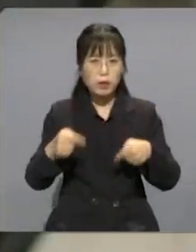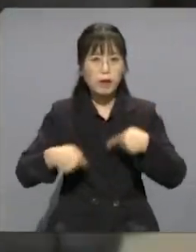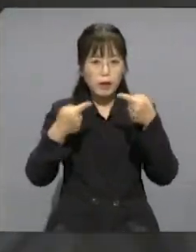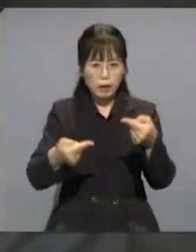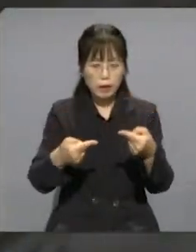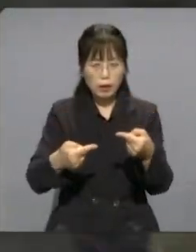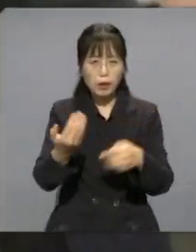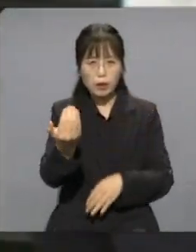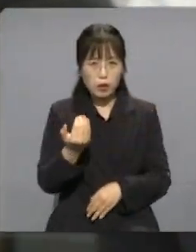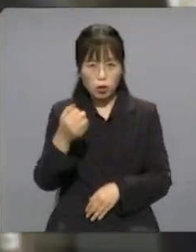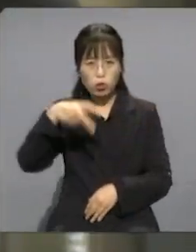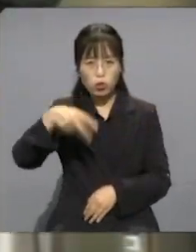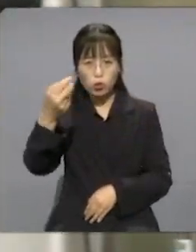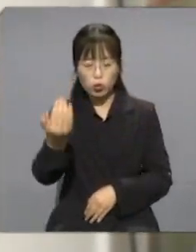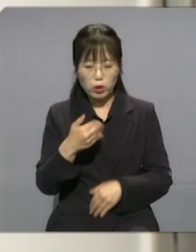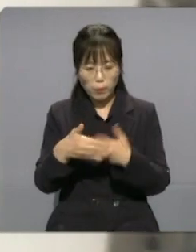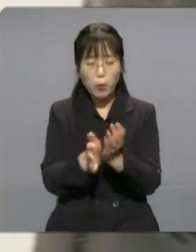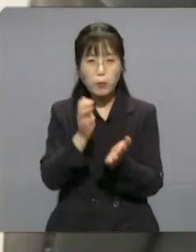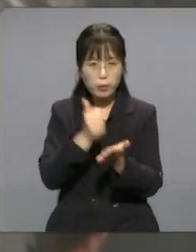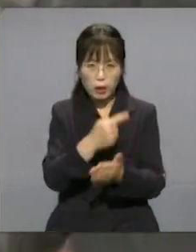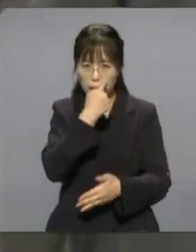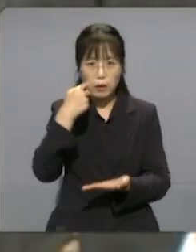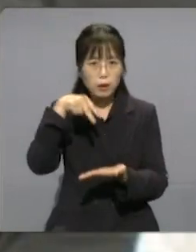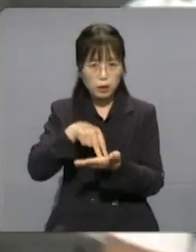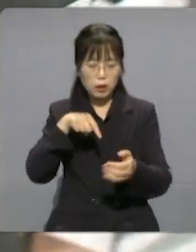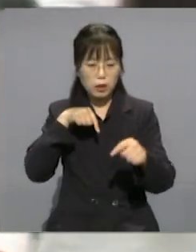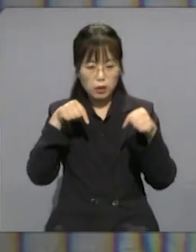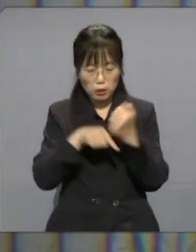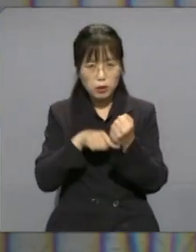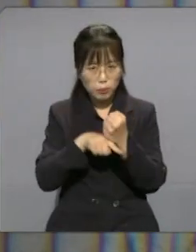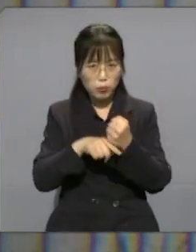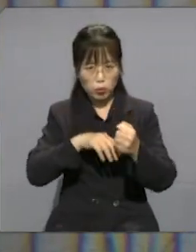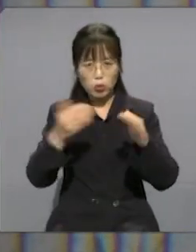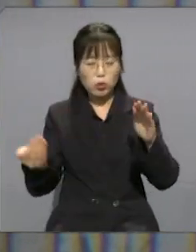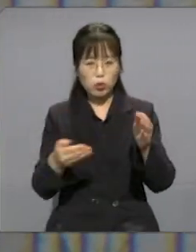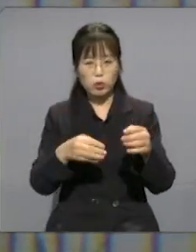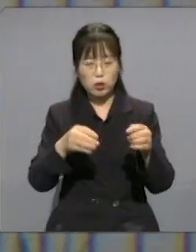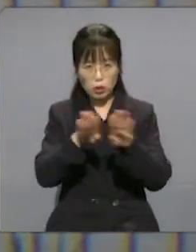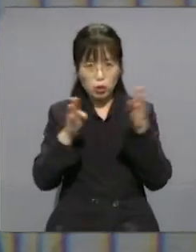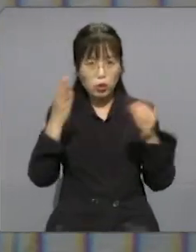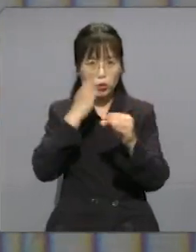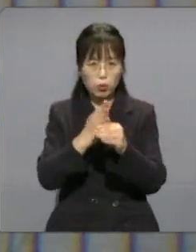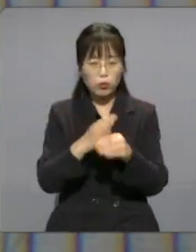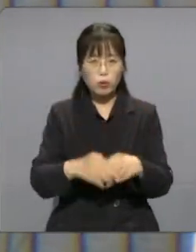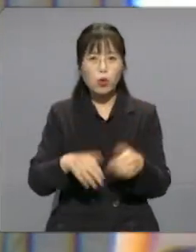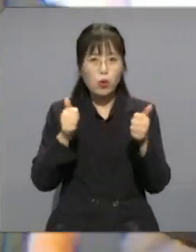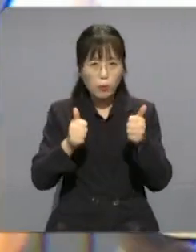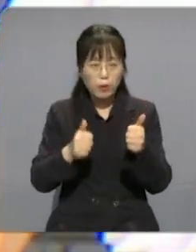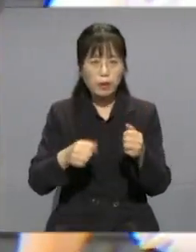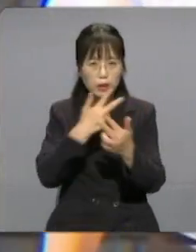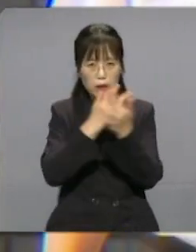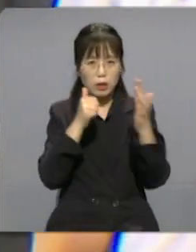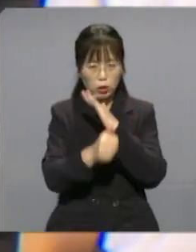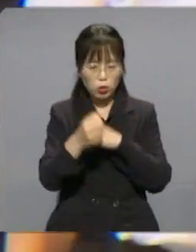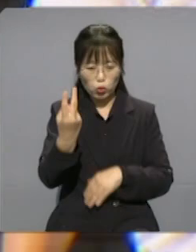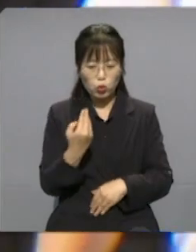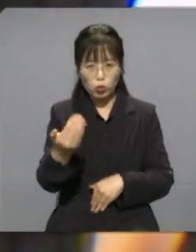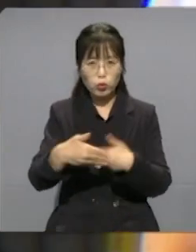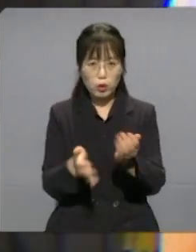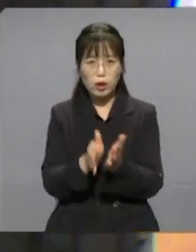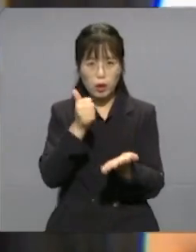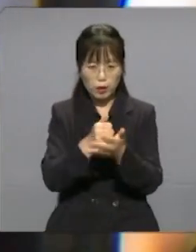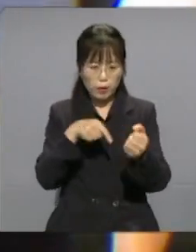전 성남도구 본부장의 증인 신문이 이뤄지고 있습니다. 지난 4월 공판에서는 이 대표가 유 전 본부장을